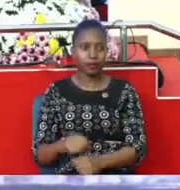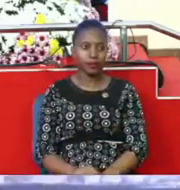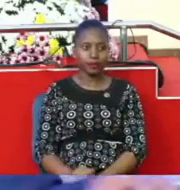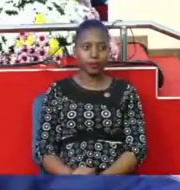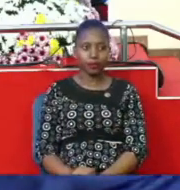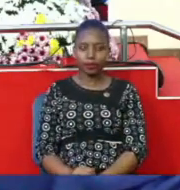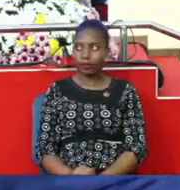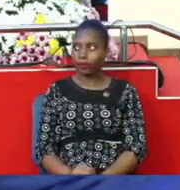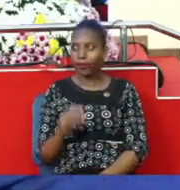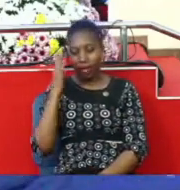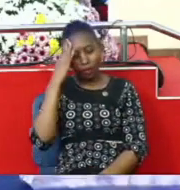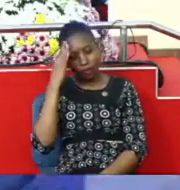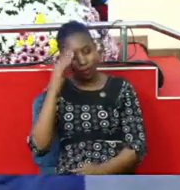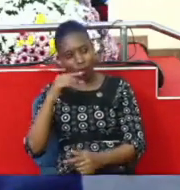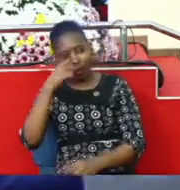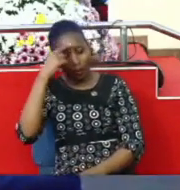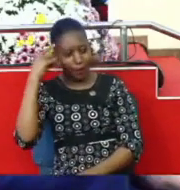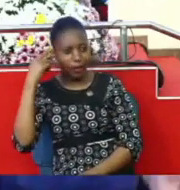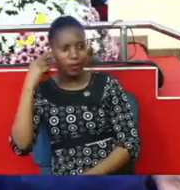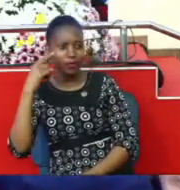ya shakahola